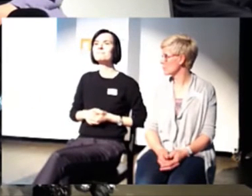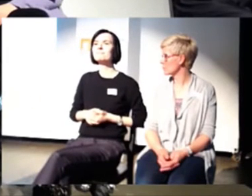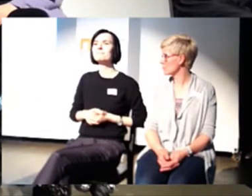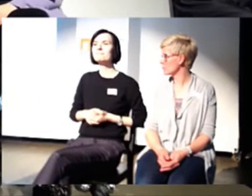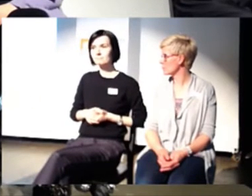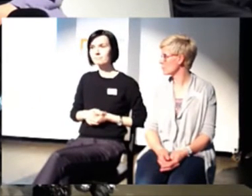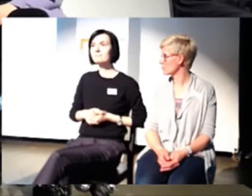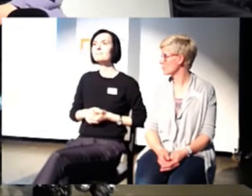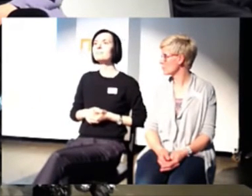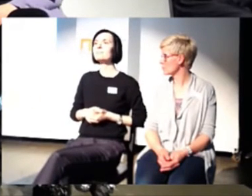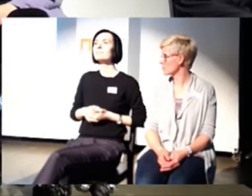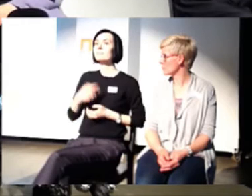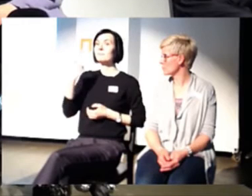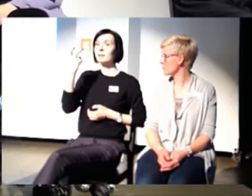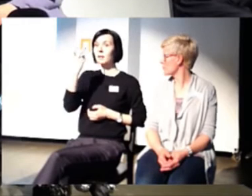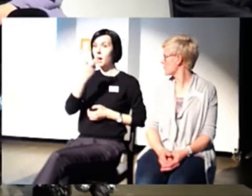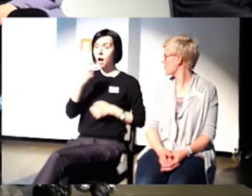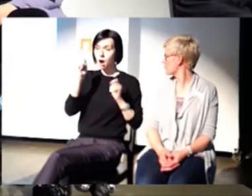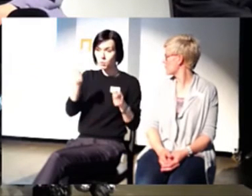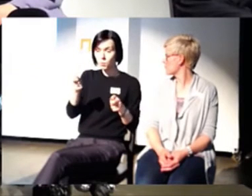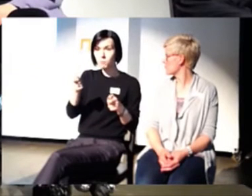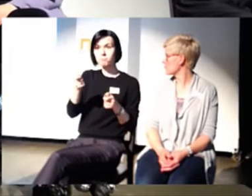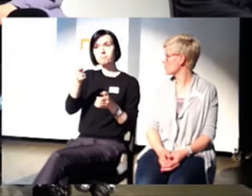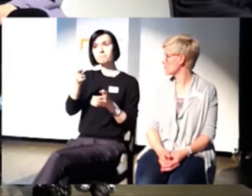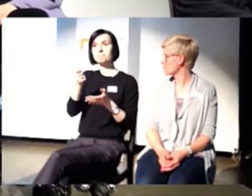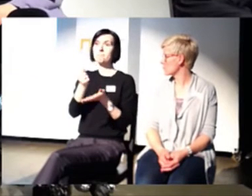Haku ja päätökset residenssipaikoista.